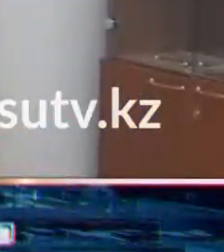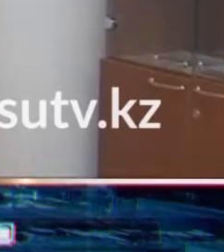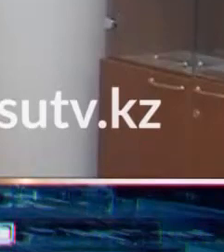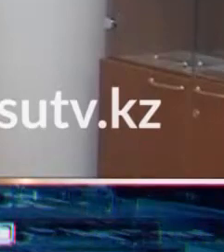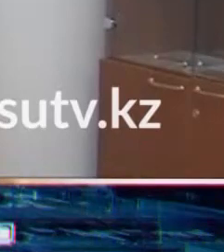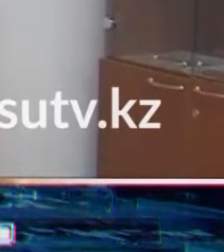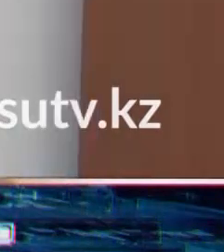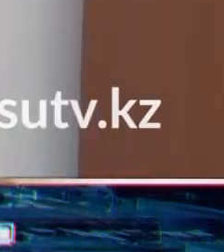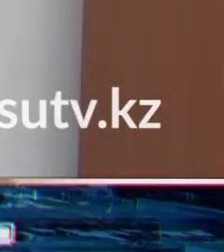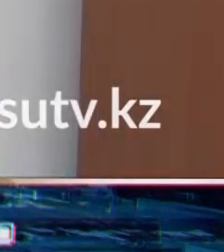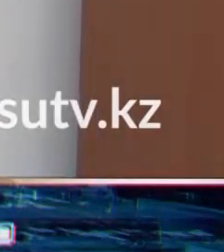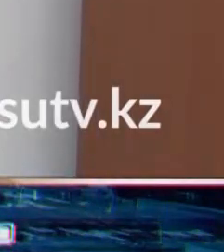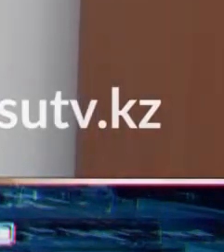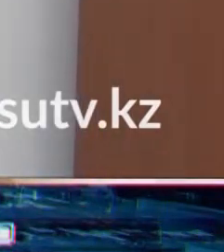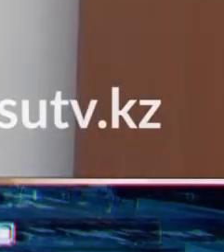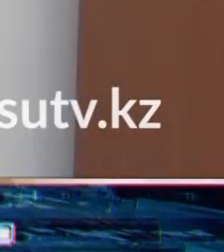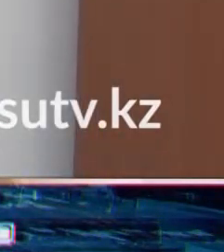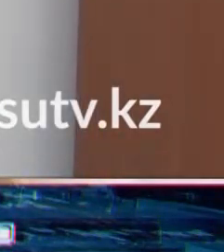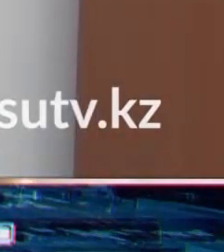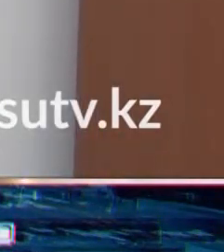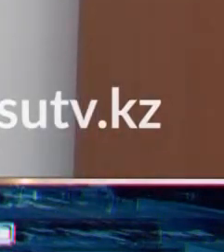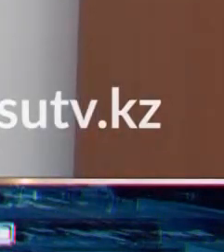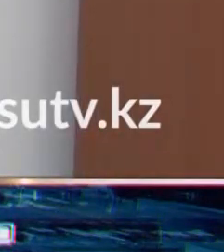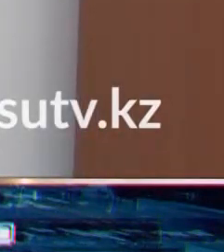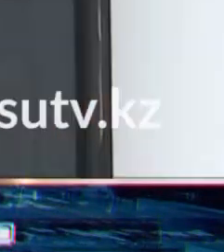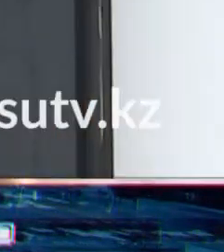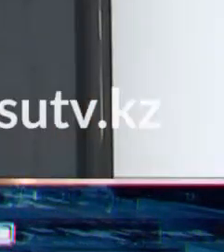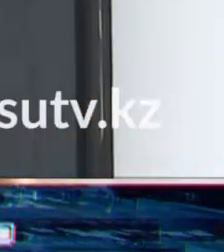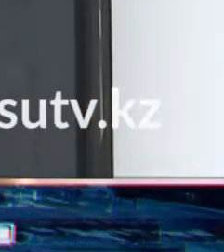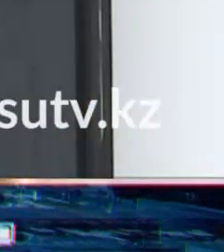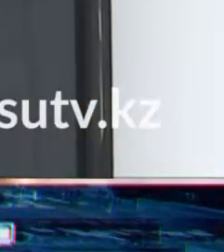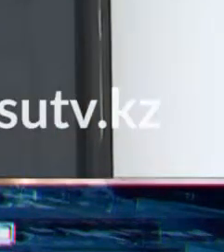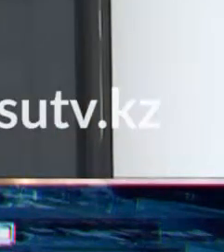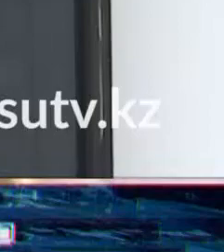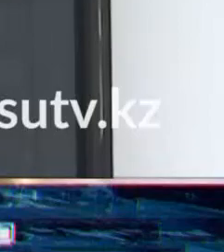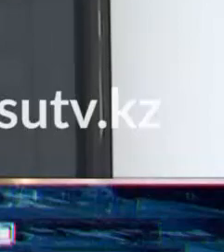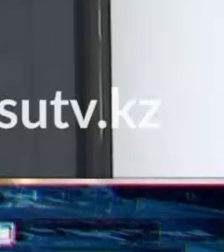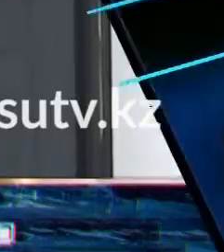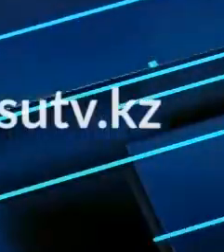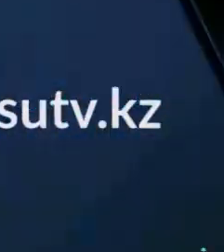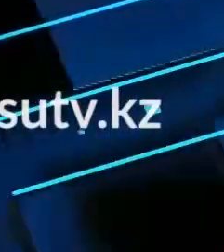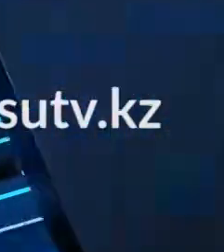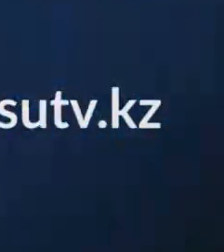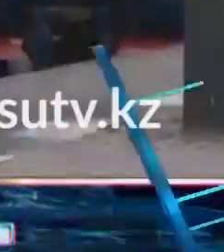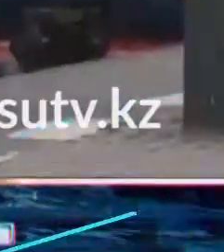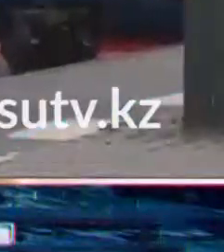Халыққа қызмет көрсету сапасы артты. Бұл Алматы облысында 5,5 миллионға жуық мемлекеттік қызмет көрсетілген.